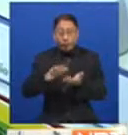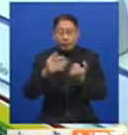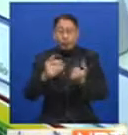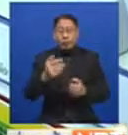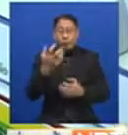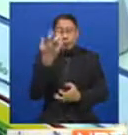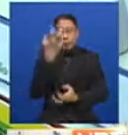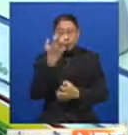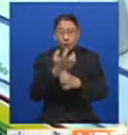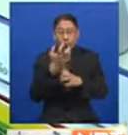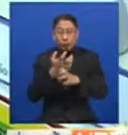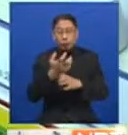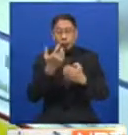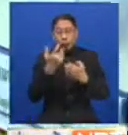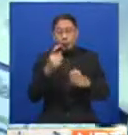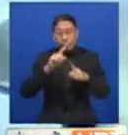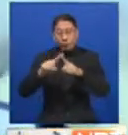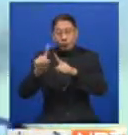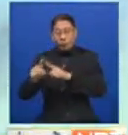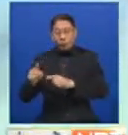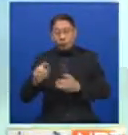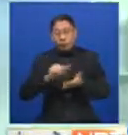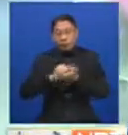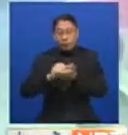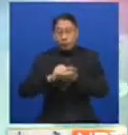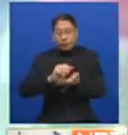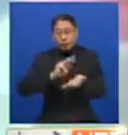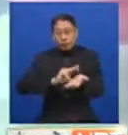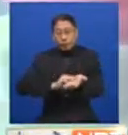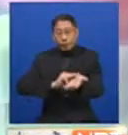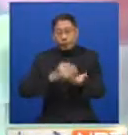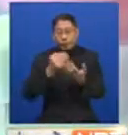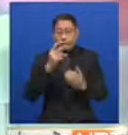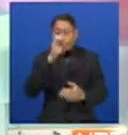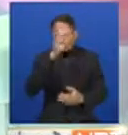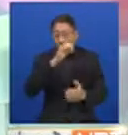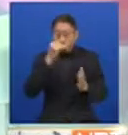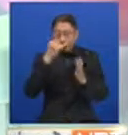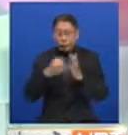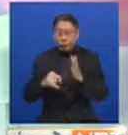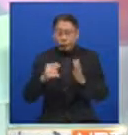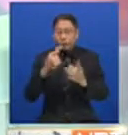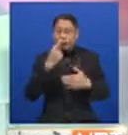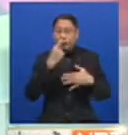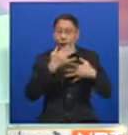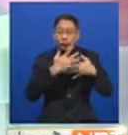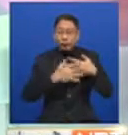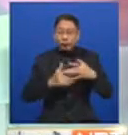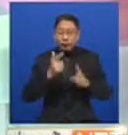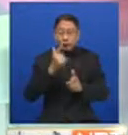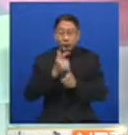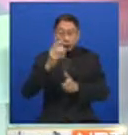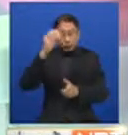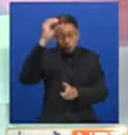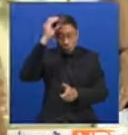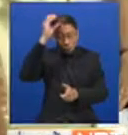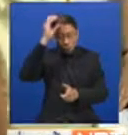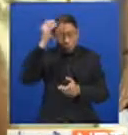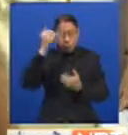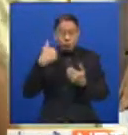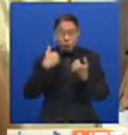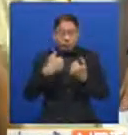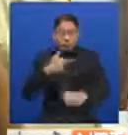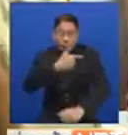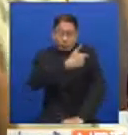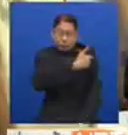ข้อการให้บริการทันตกรรมแพทย์แผนไทยตรวจหาความผิดปกติของหลอดเลือดที่ไปเลี้ยงสมองด้วยรวมถึงให้บริการฉีด